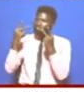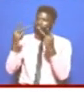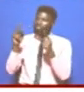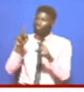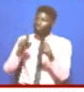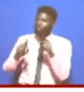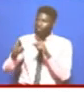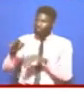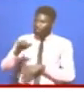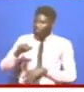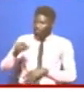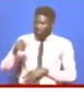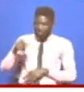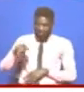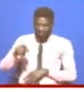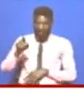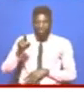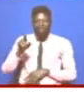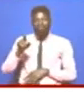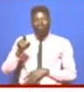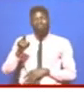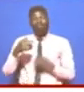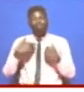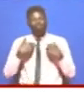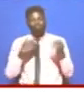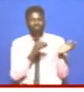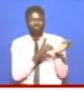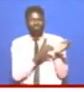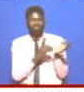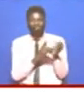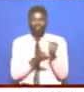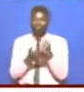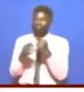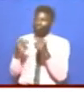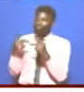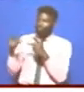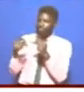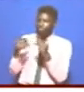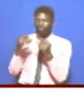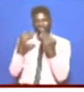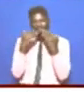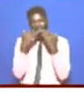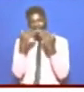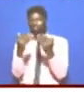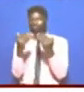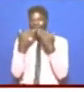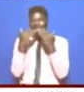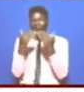wakitibiwa na wataalamu wetu ambao wako hapa. Tunawashukuru sana. Asanteni sana.